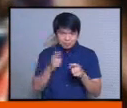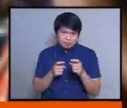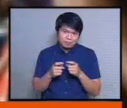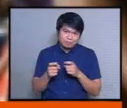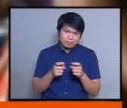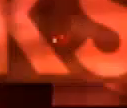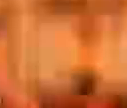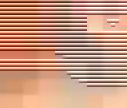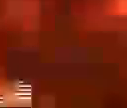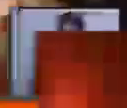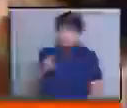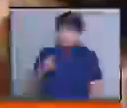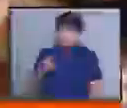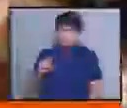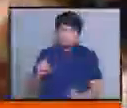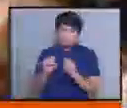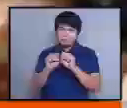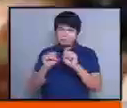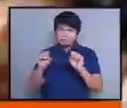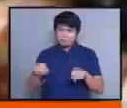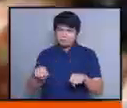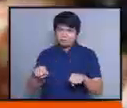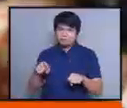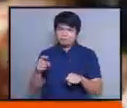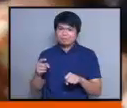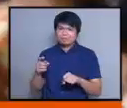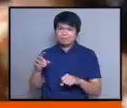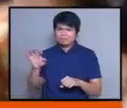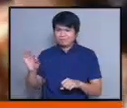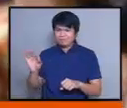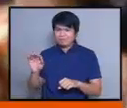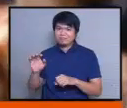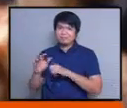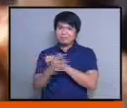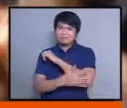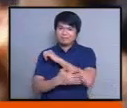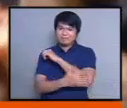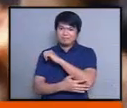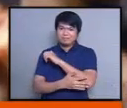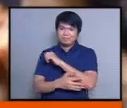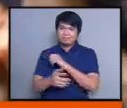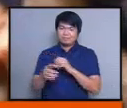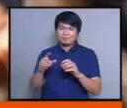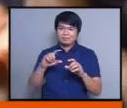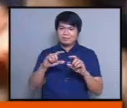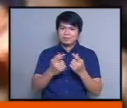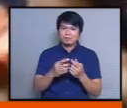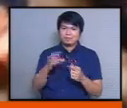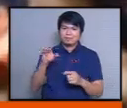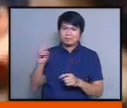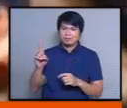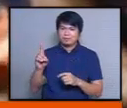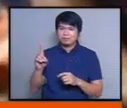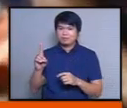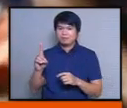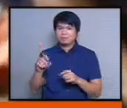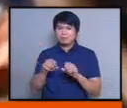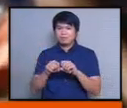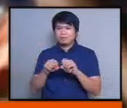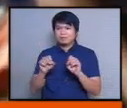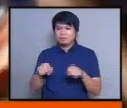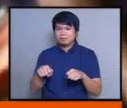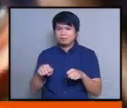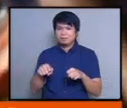pension system. Kasama rin ang Pilipinas sa 9 na bansang nasa category D ang pension system. Ibig sabihin, bagamat merong